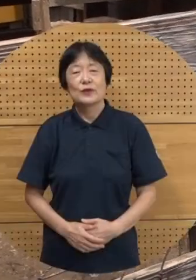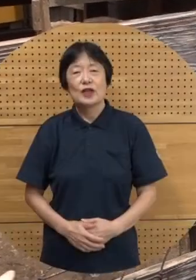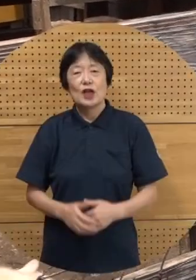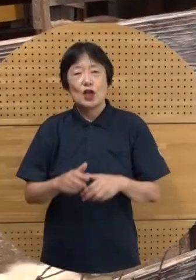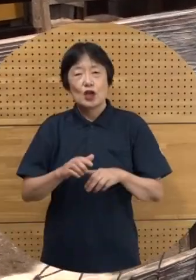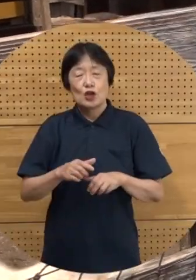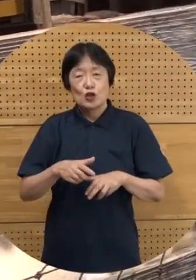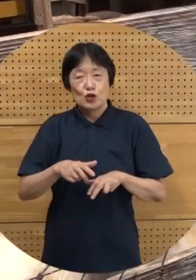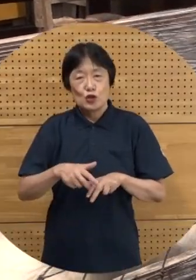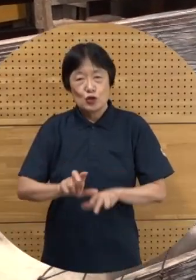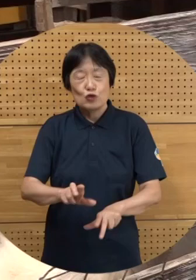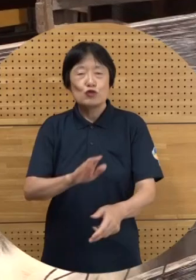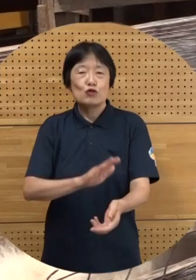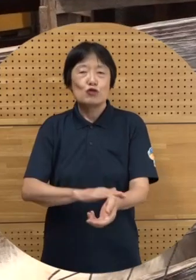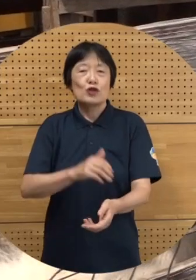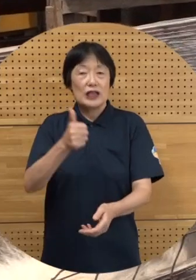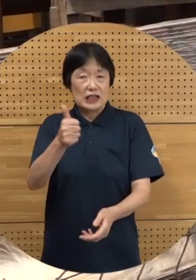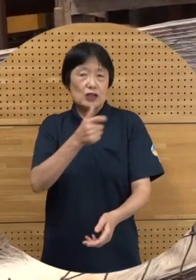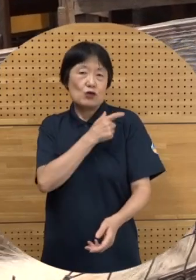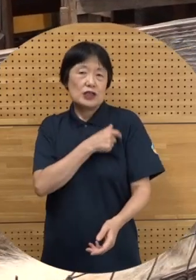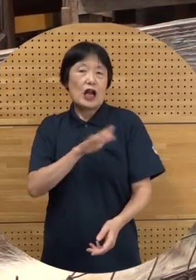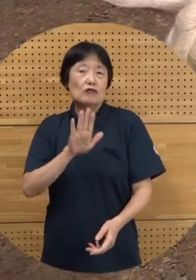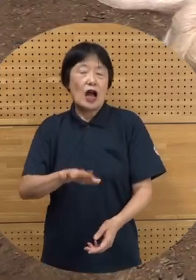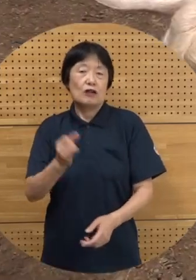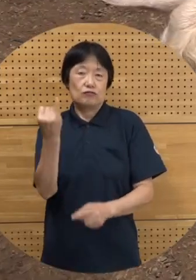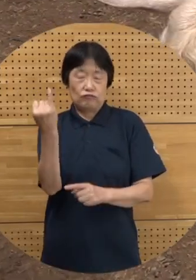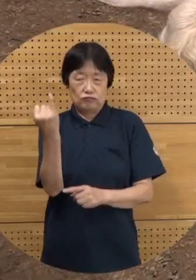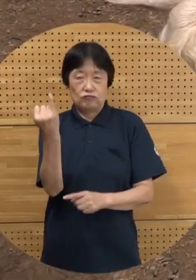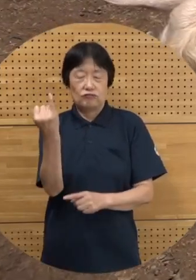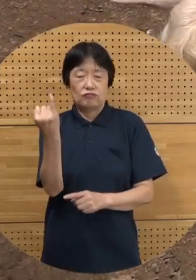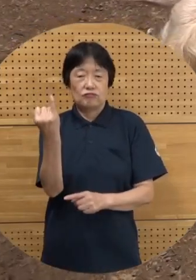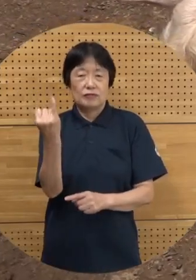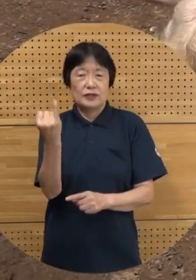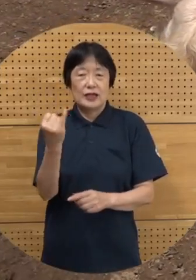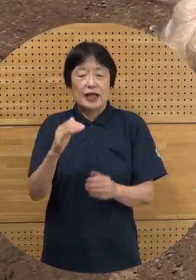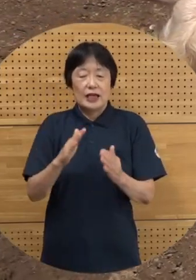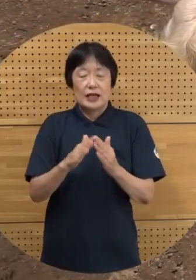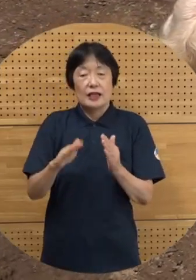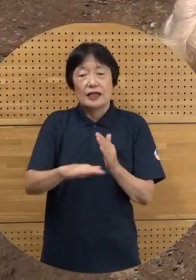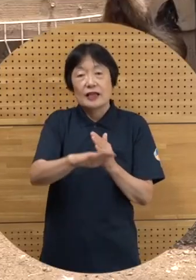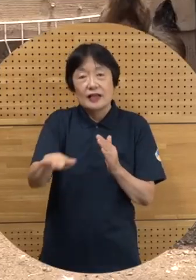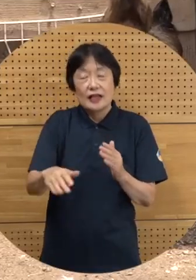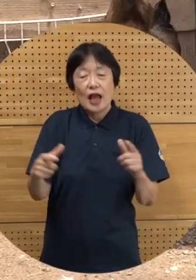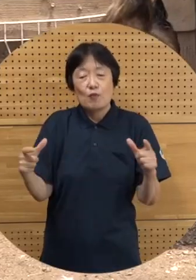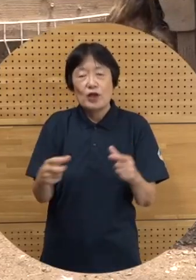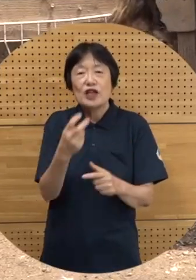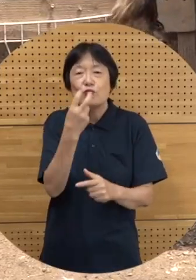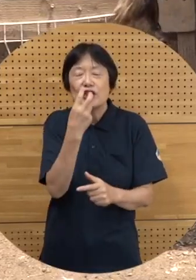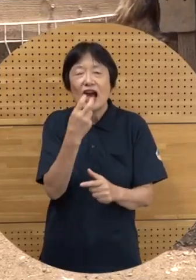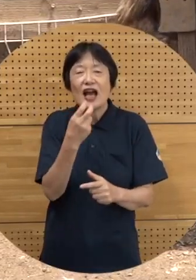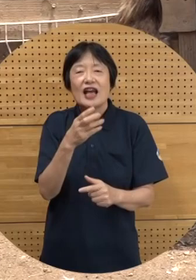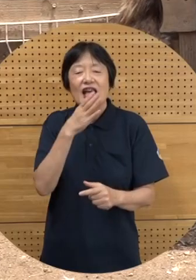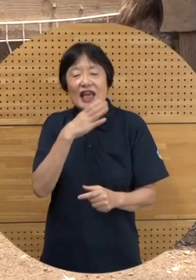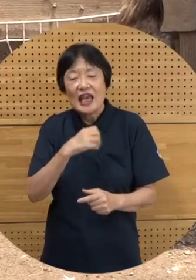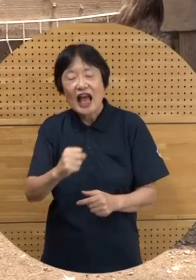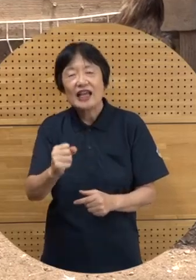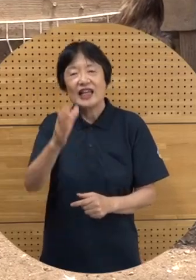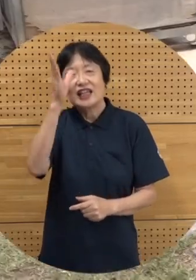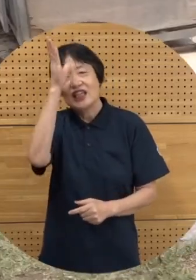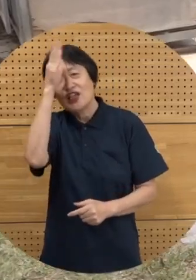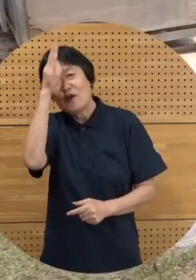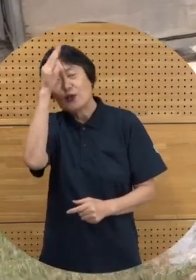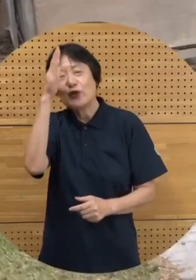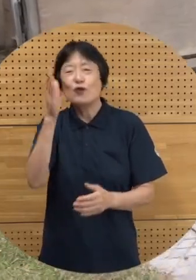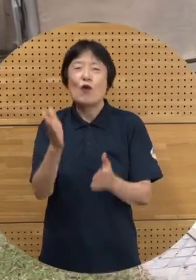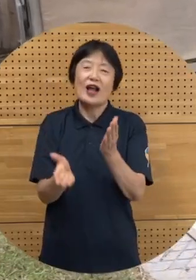獣医師でもある代表の安持さん、敷地内でミニブタやヤギ、鶏を飼っていて、